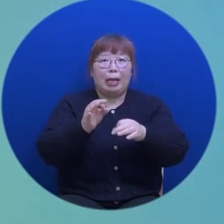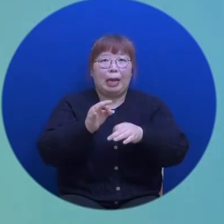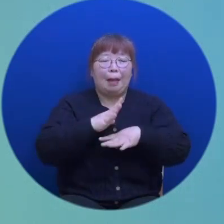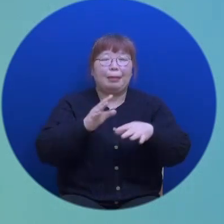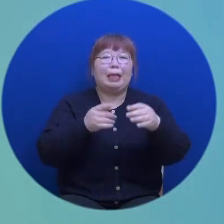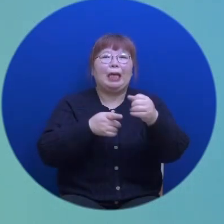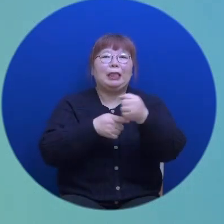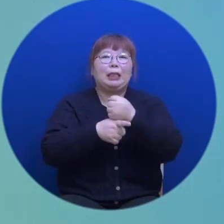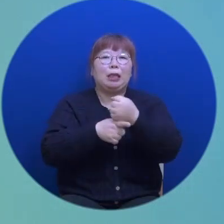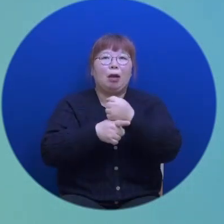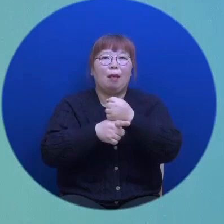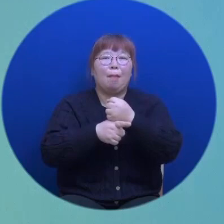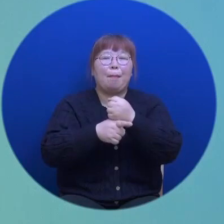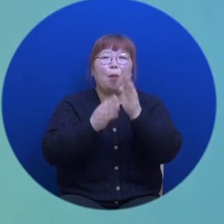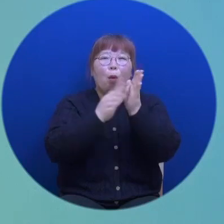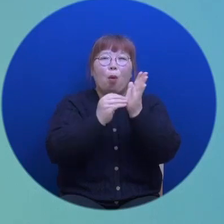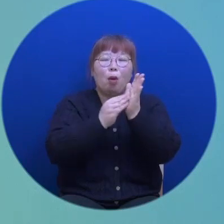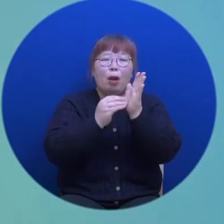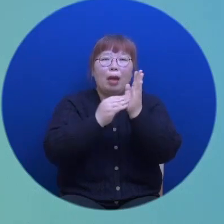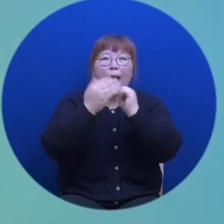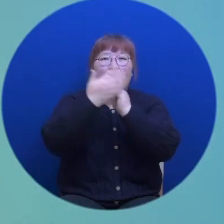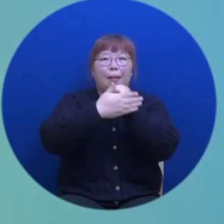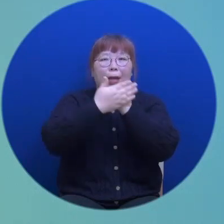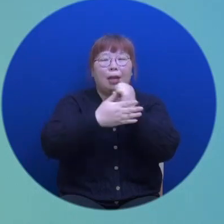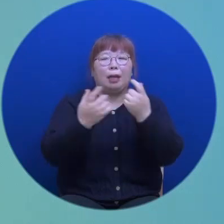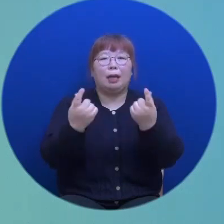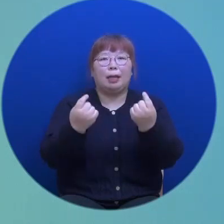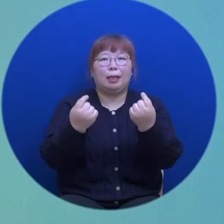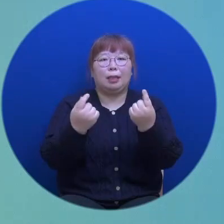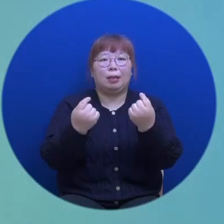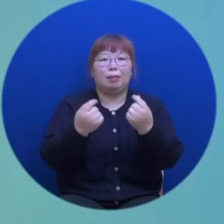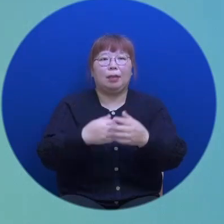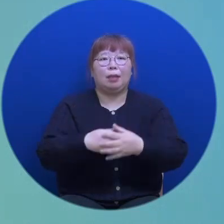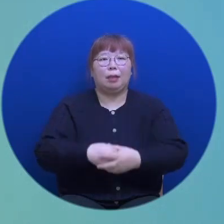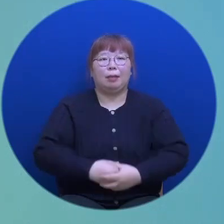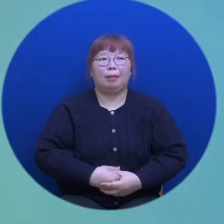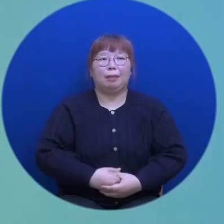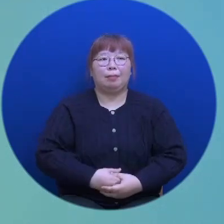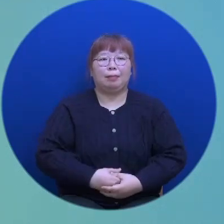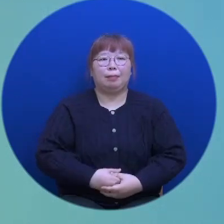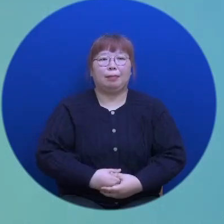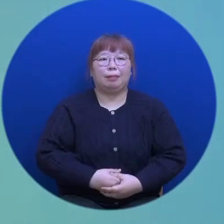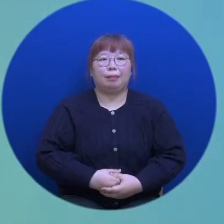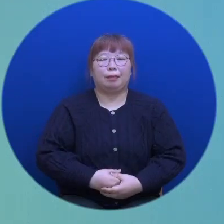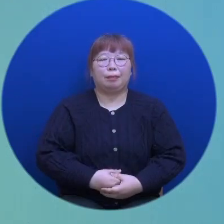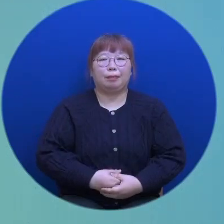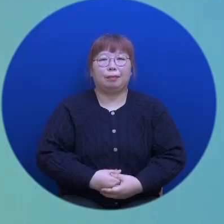거예요. 몰래 카메라 같은 거죠. 이 화면에 있는 이런 분위기입니다.